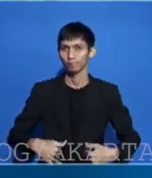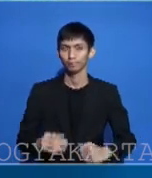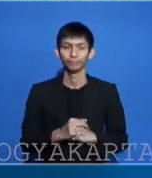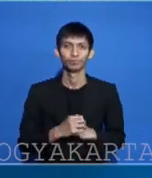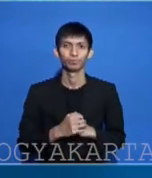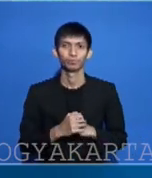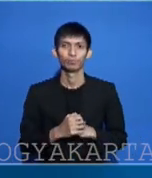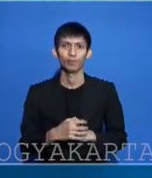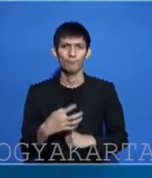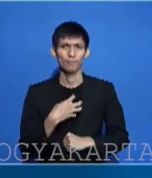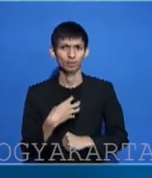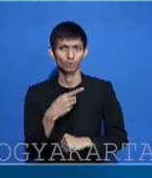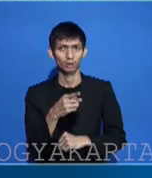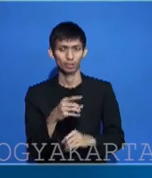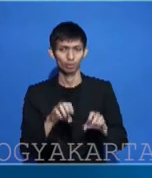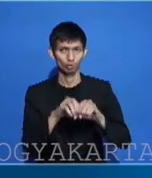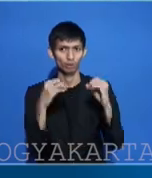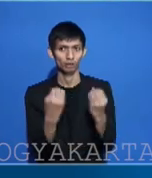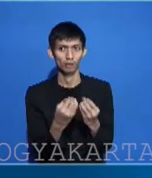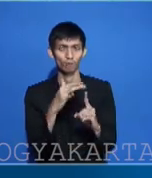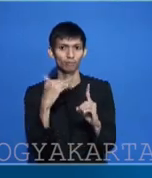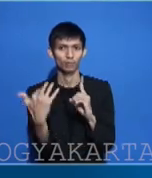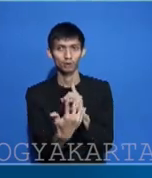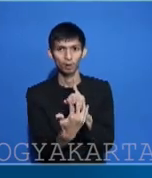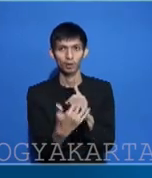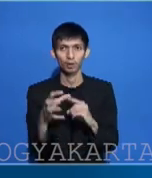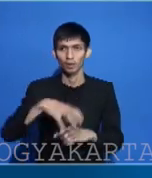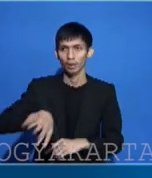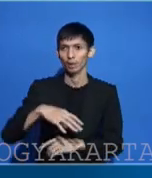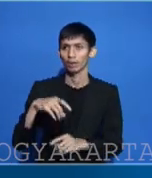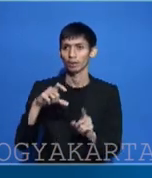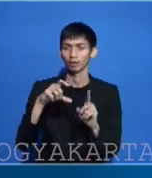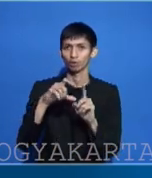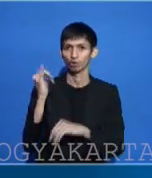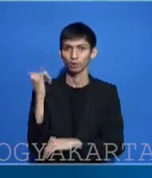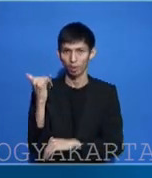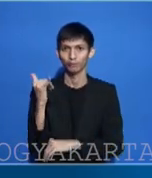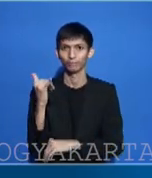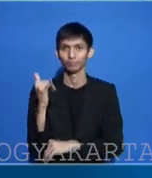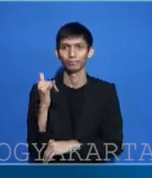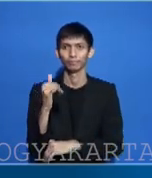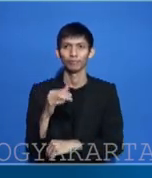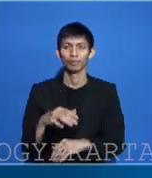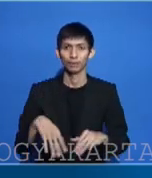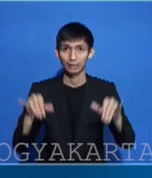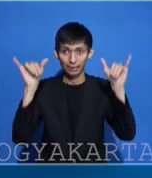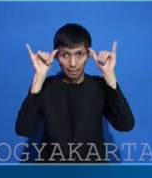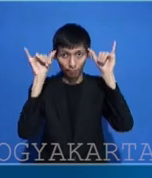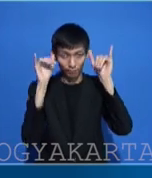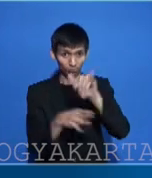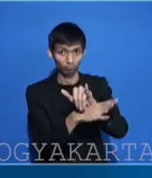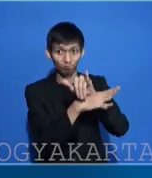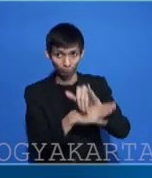diwujudkan salah satu organisasi kemasyarakatan di daerah istimewa Yogyakarta dengan menyembelih 3 ekor sapi dan 2 ekor